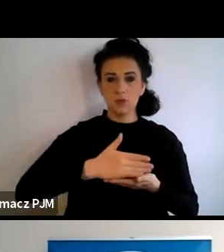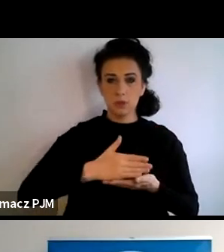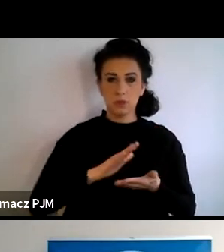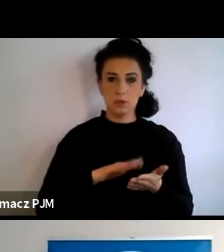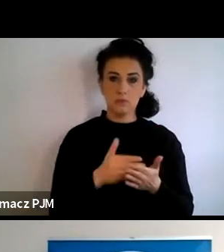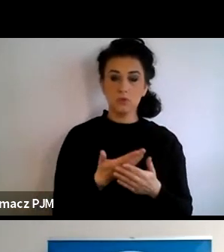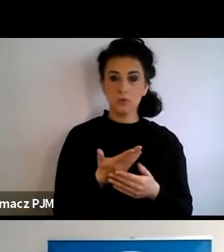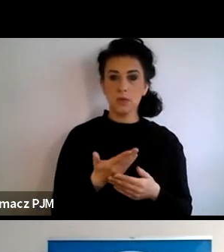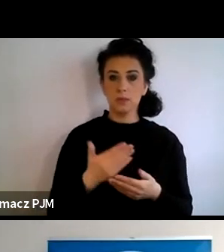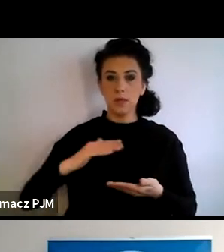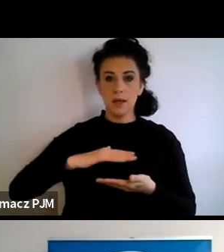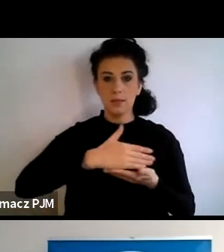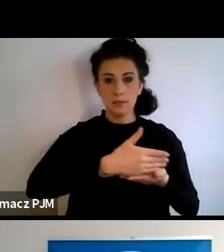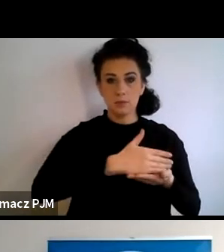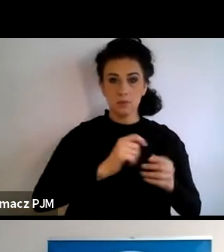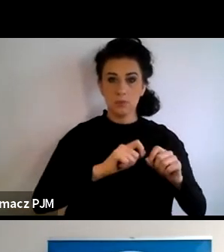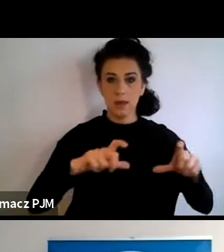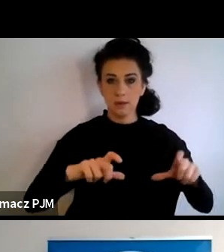przykład na dwóch ekranach.